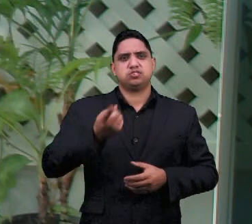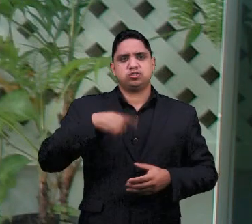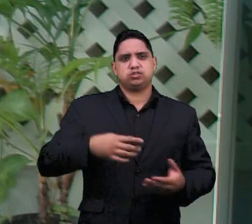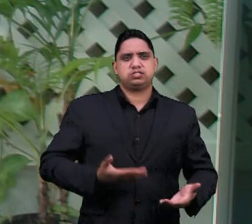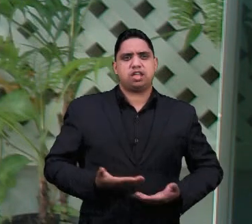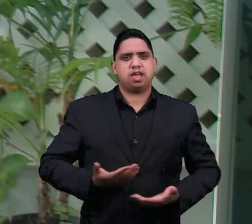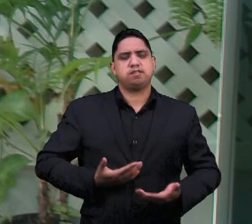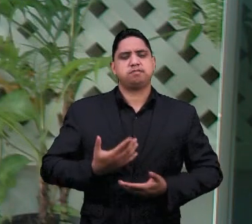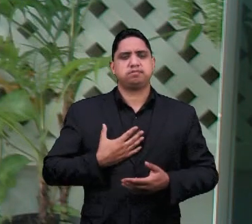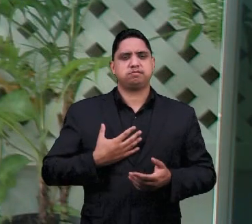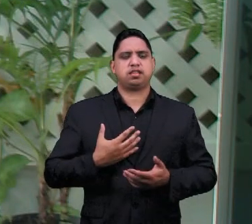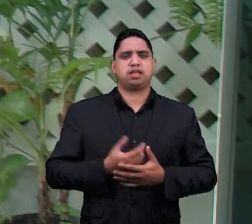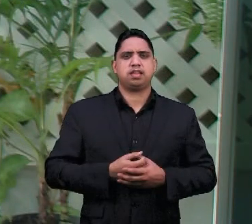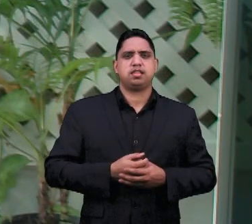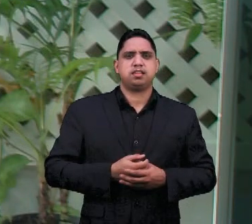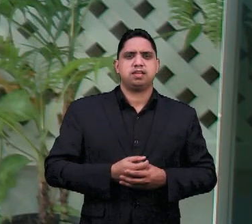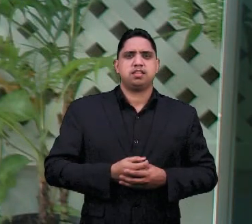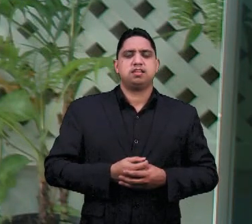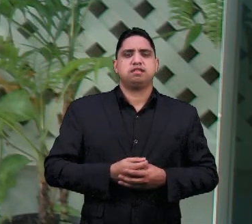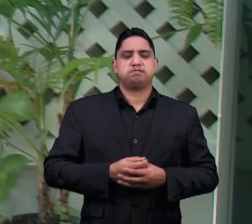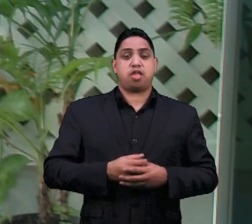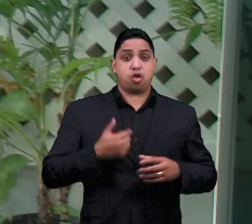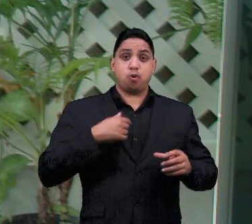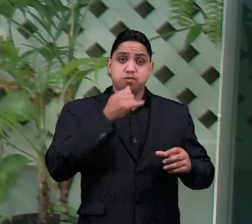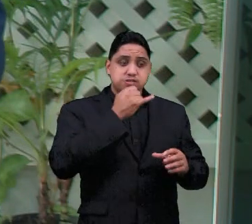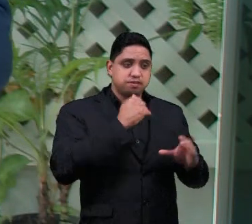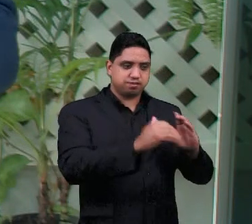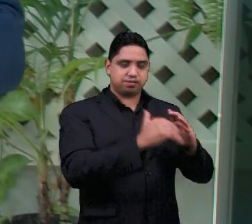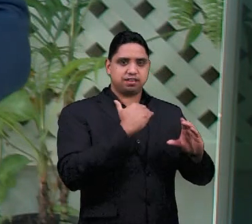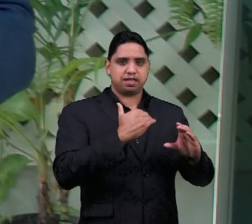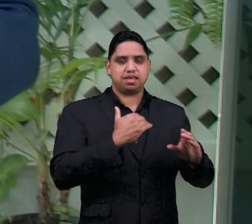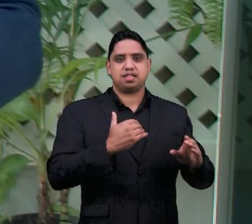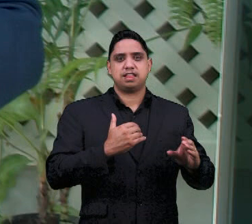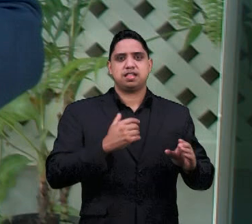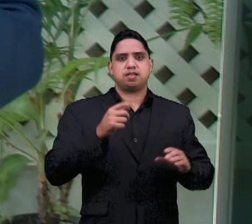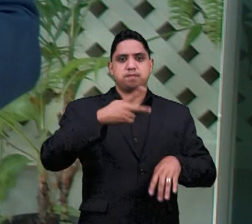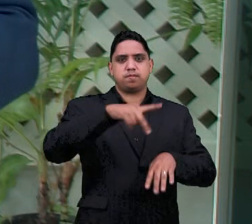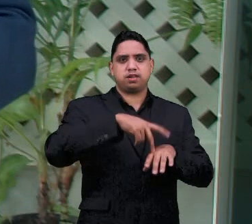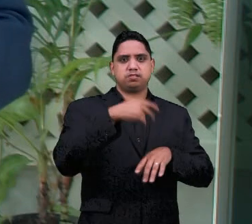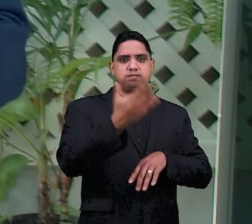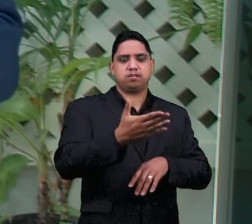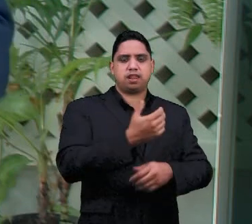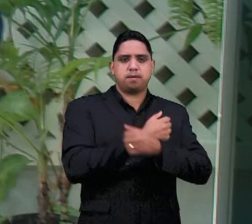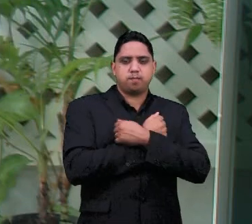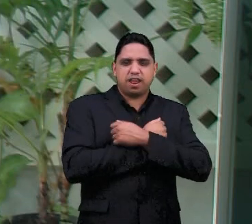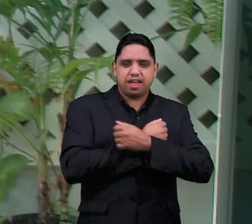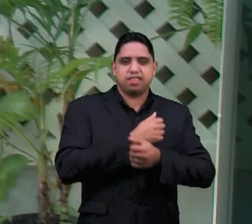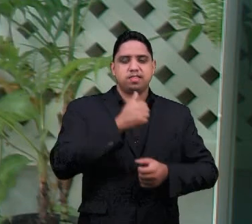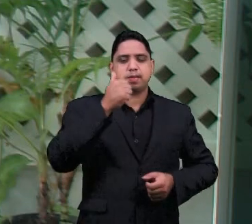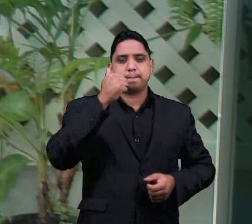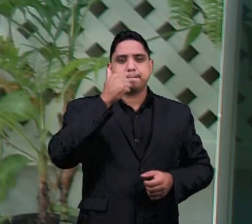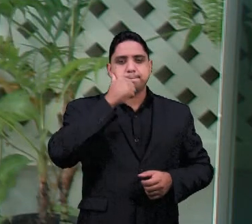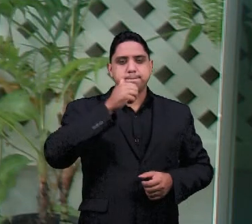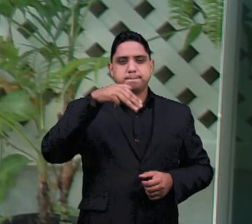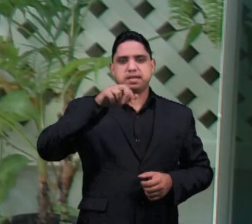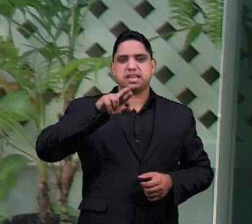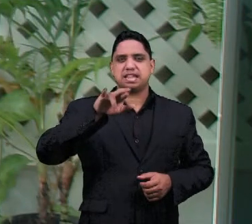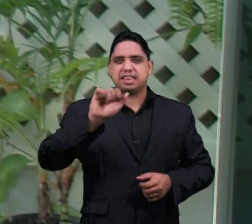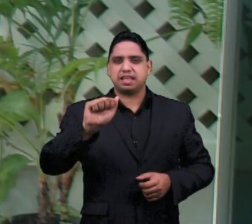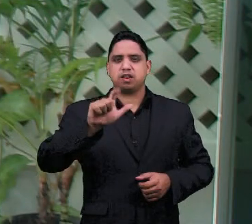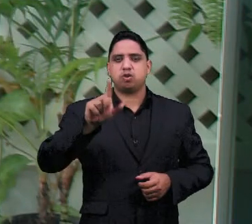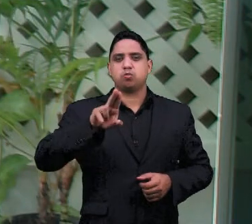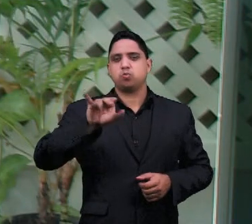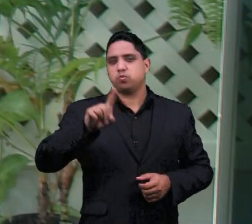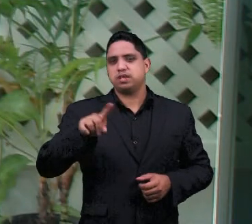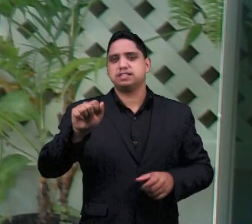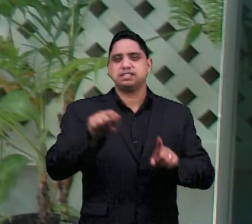Nous avons ici donc des salutations. Nos frères et sœurs sont très attentifs. J'ai